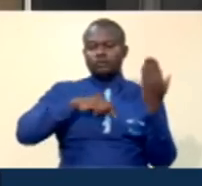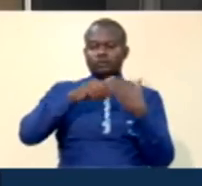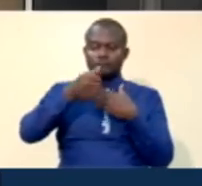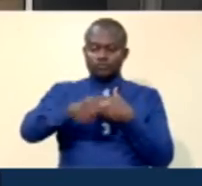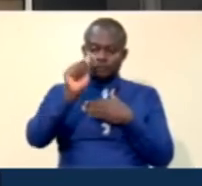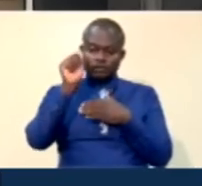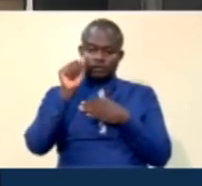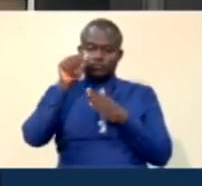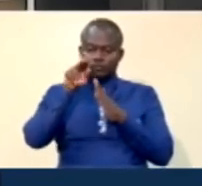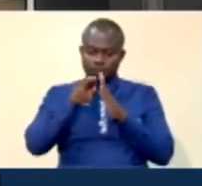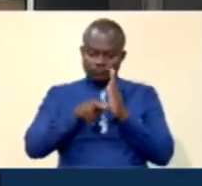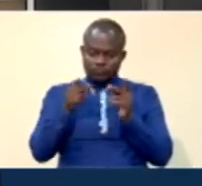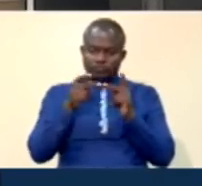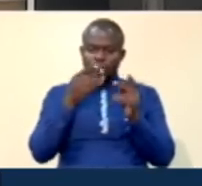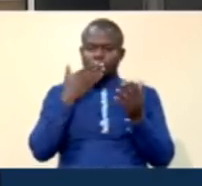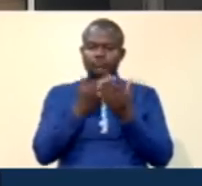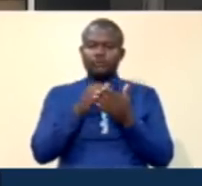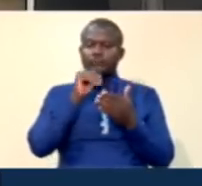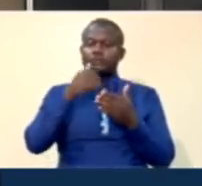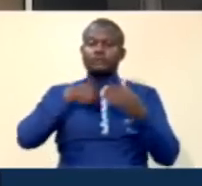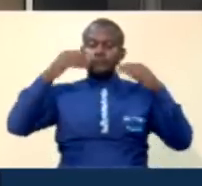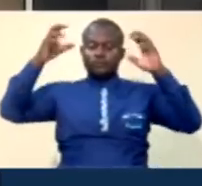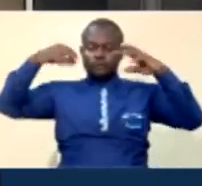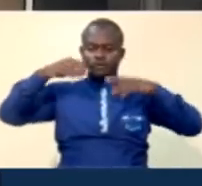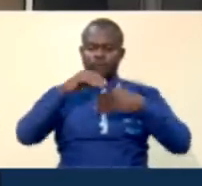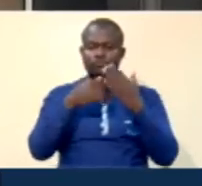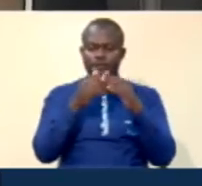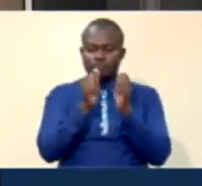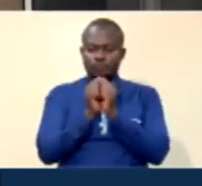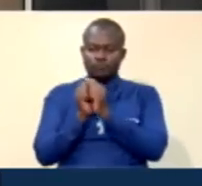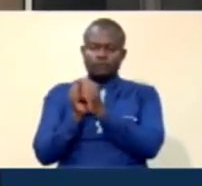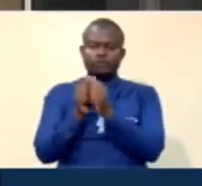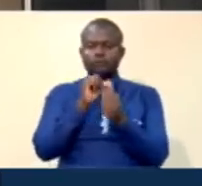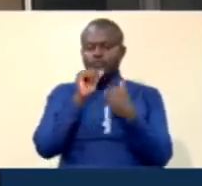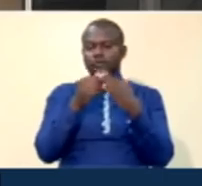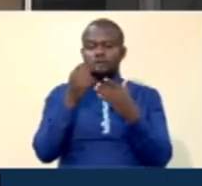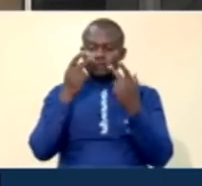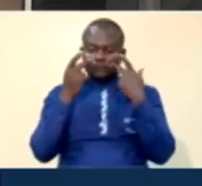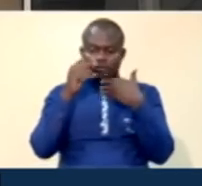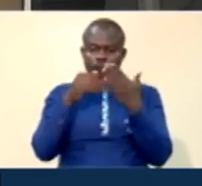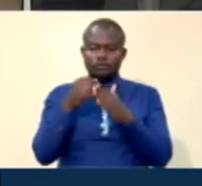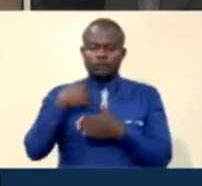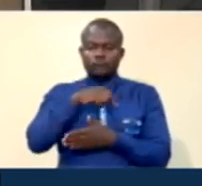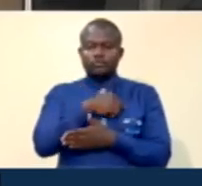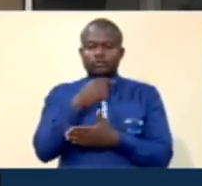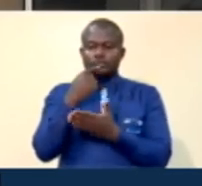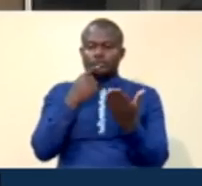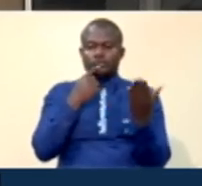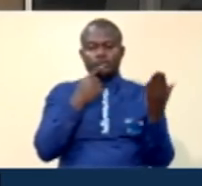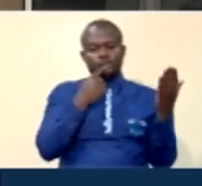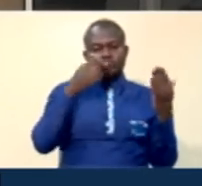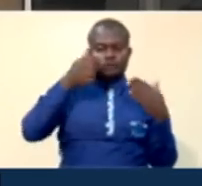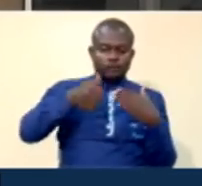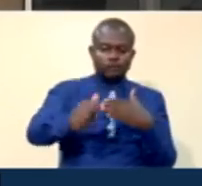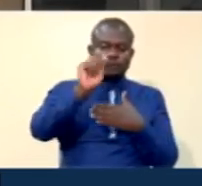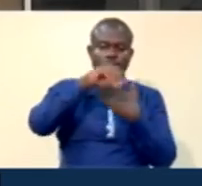ahantu heza. Atari bugere imvura, atari gusenyuke, utari bubone ko imva zasadutse, ibyo ngibyo ubwabyo